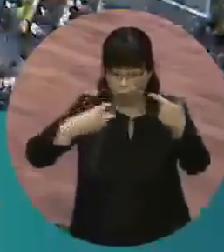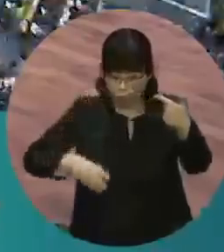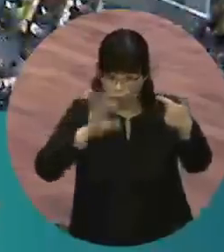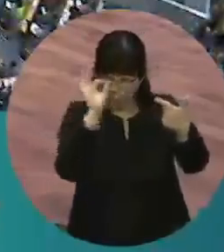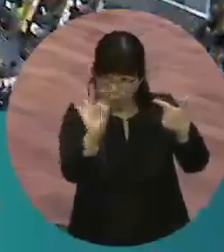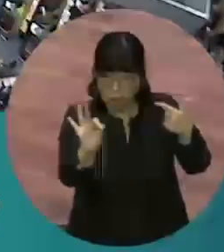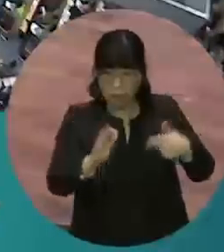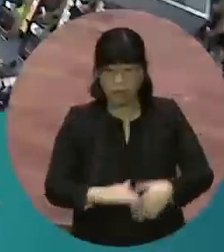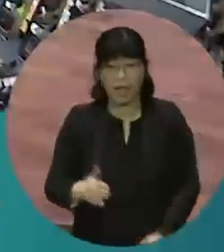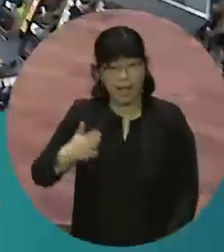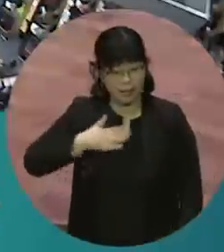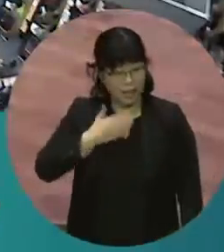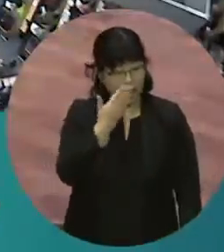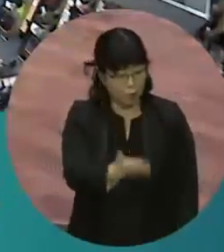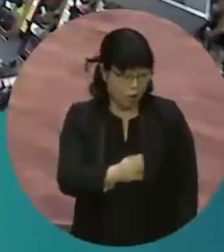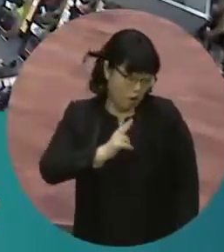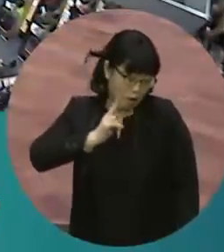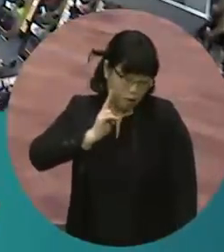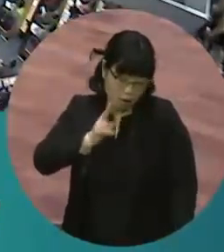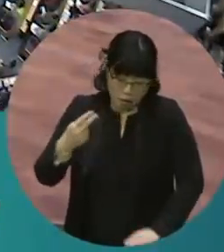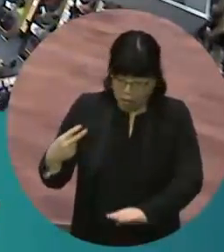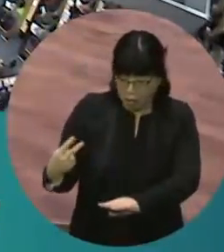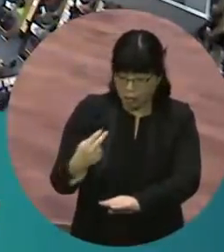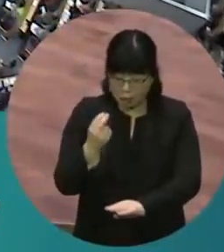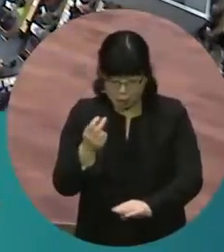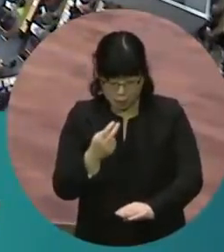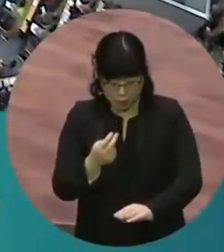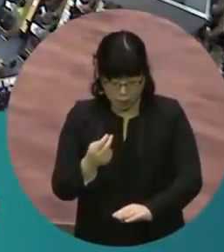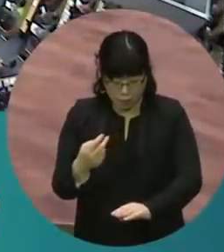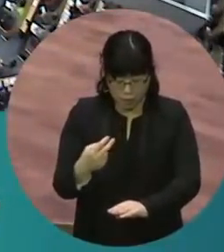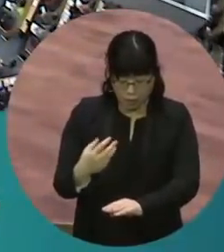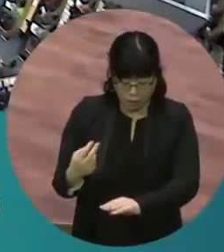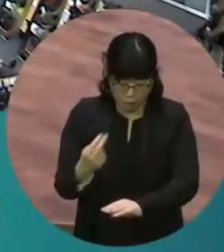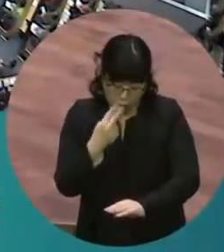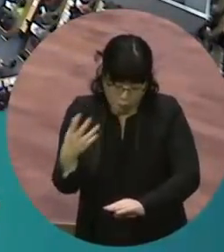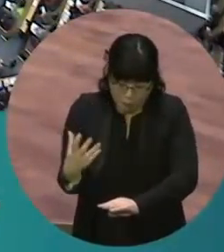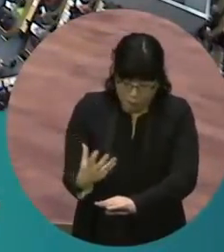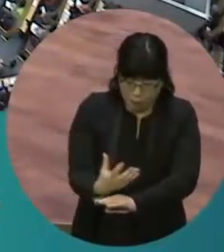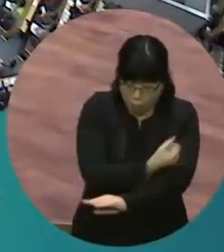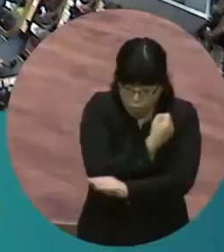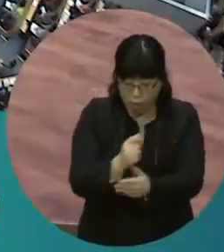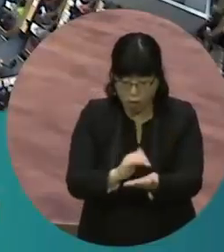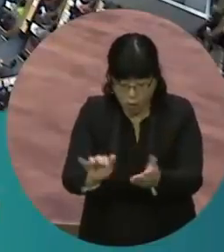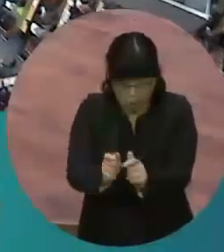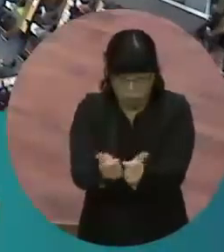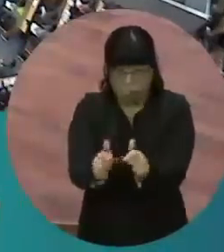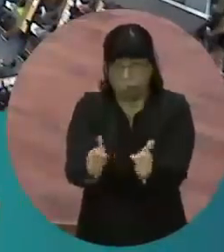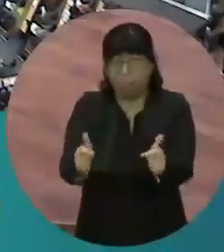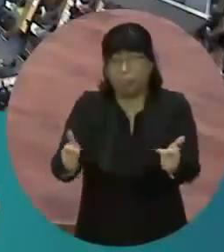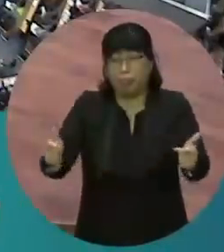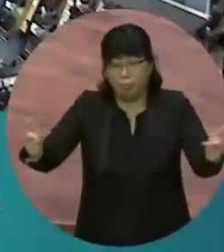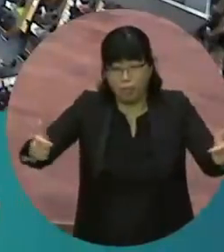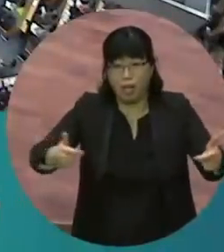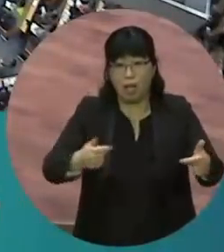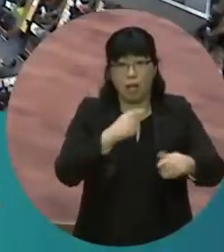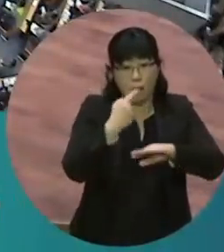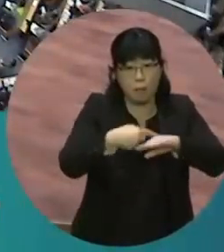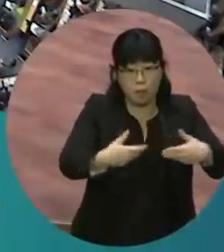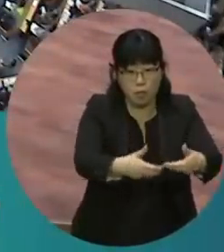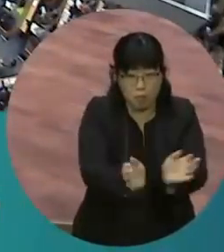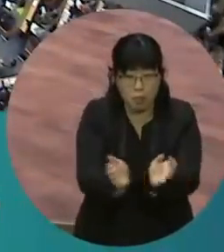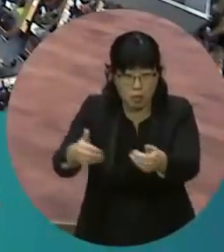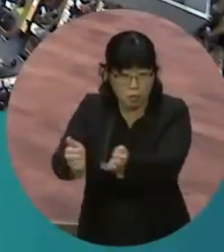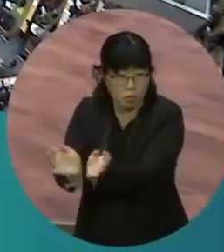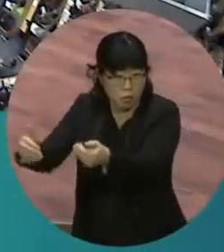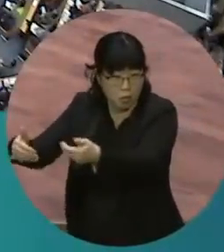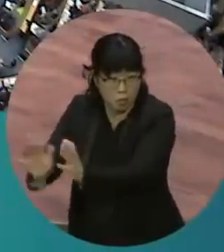내가 너로 심히 번성하게 하리니 내가 네게서 민족들이 나게 하며 왕들이 내게로부터